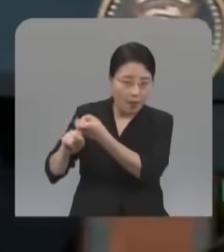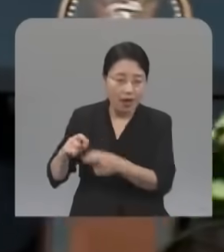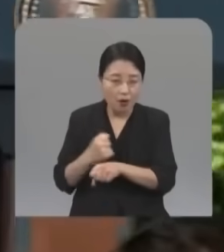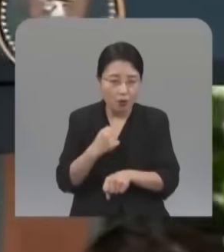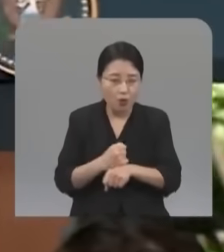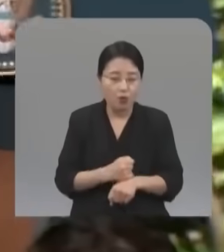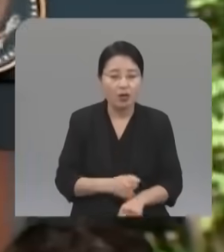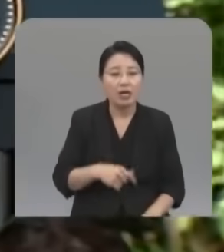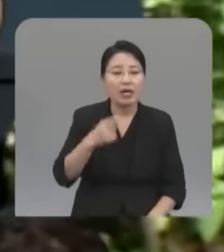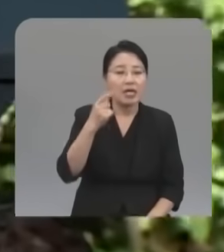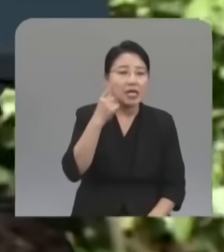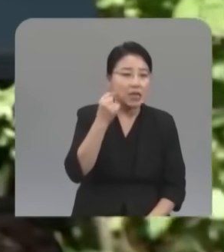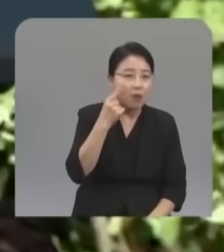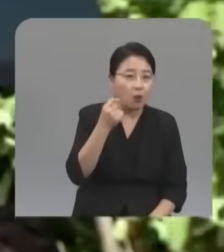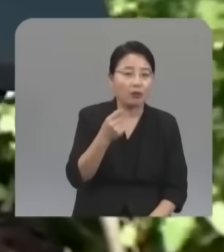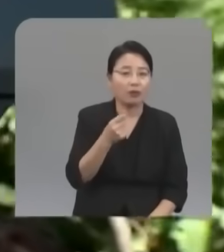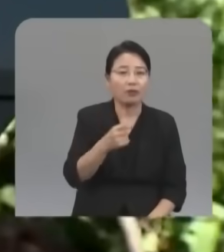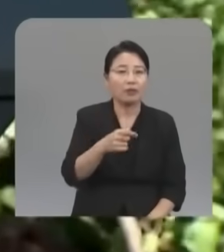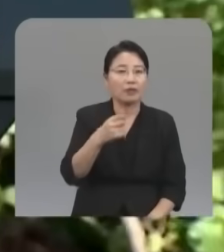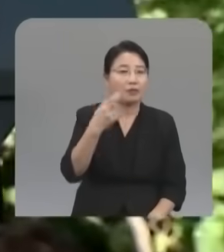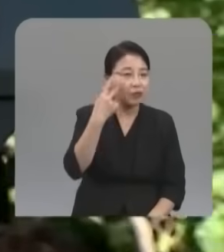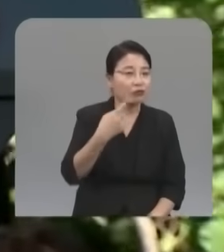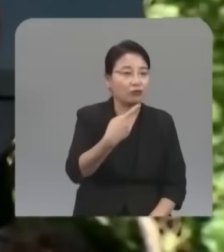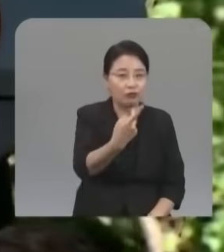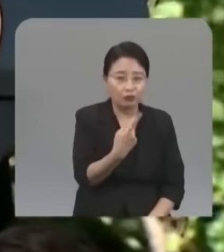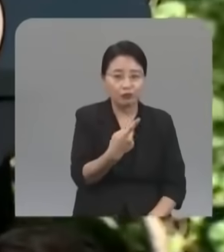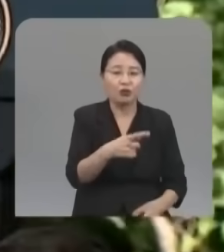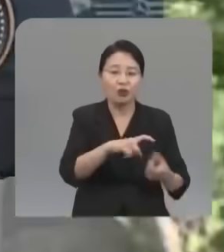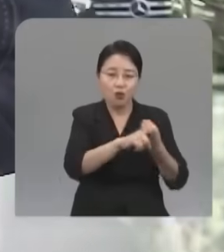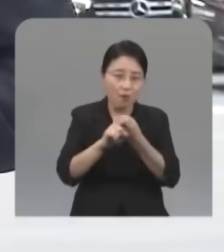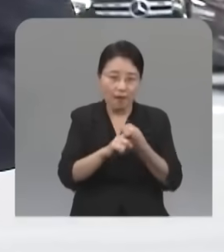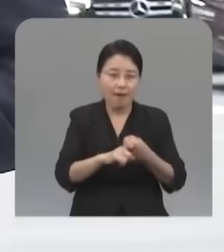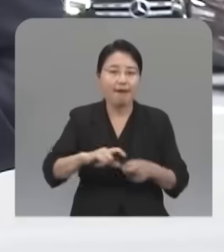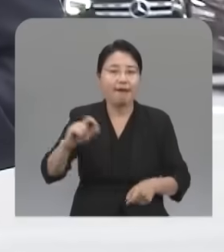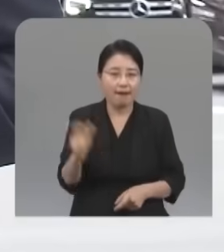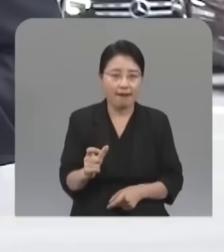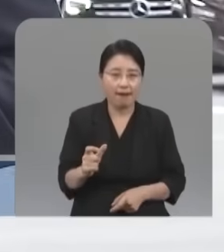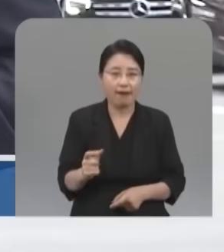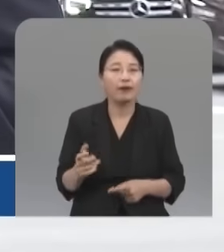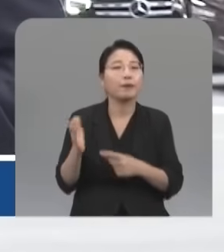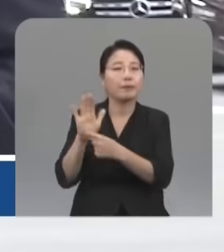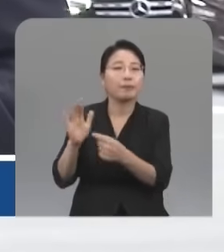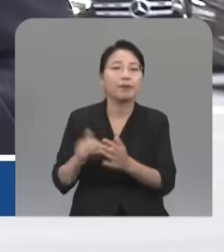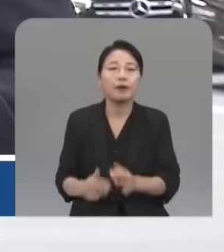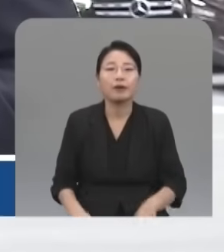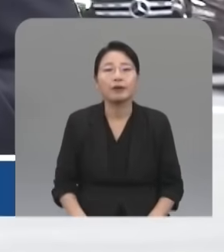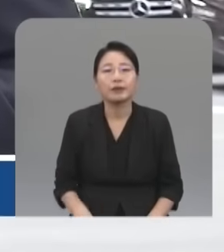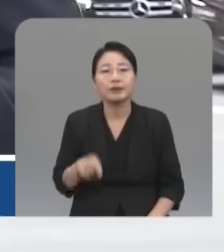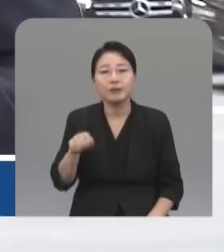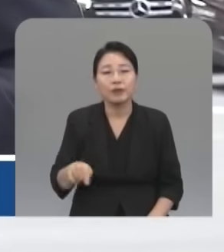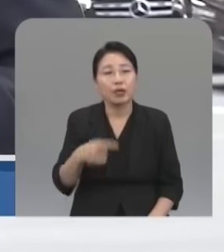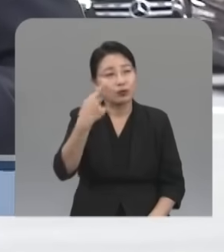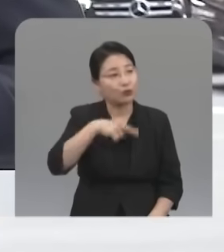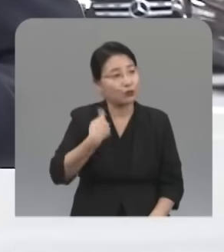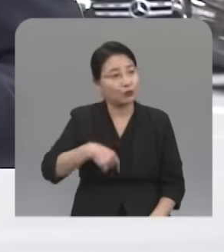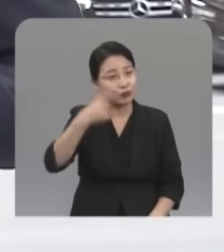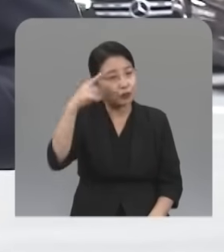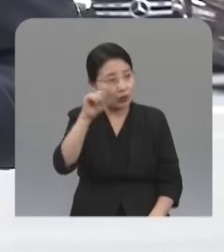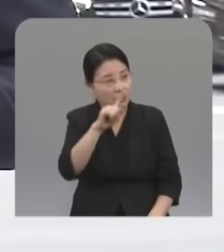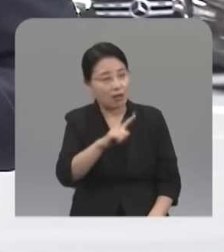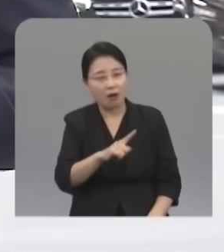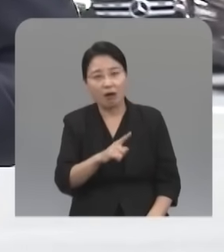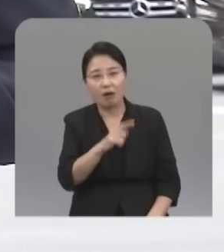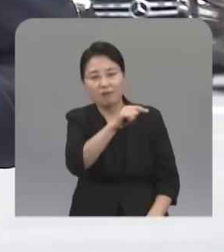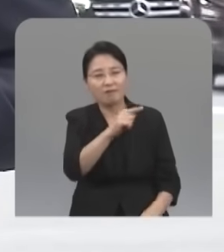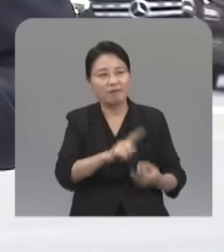관계 역시 그 어느 때보다 강력하다고 평가했습니다. 중국과 러시아를 향한 발언 수위가 예상보다